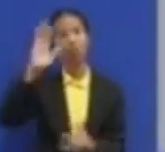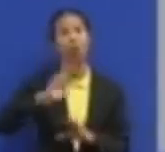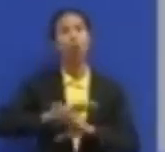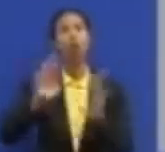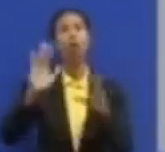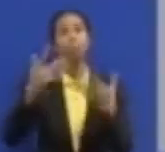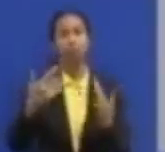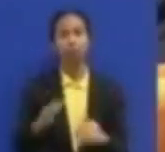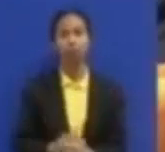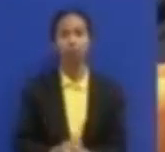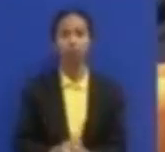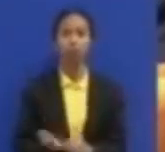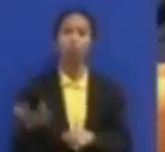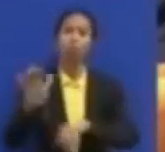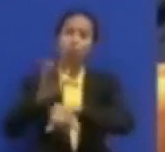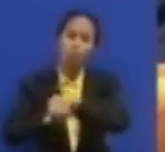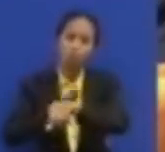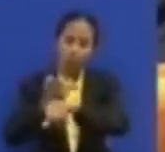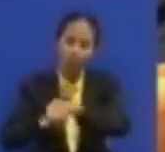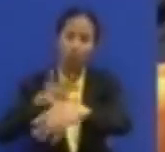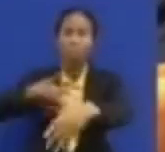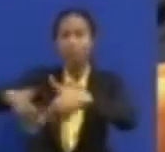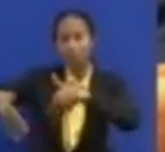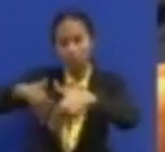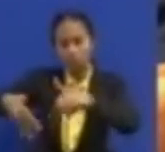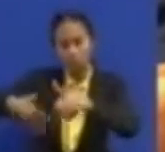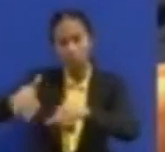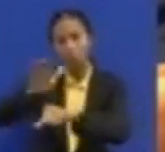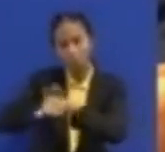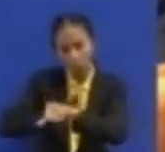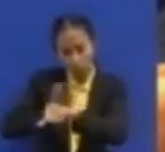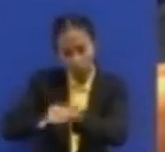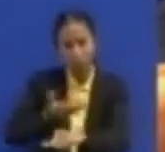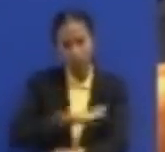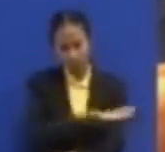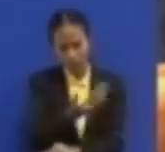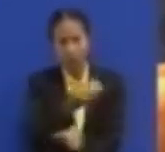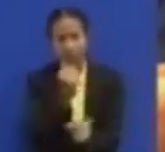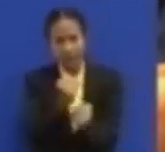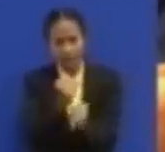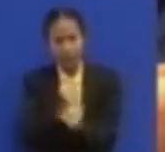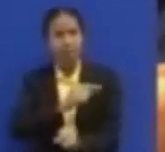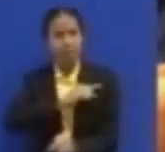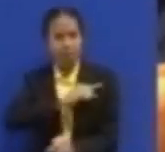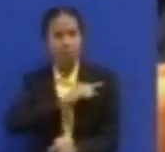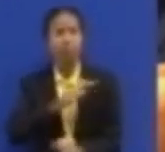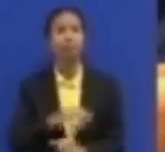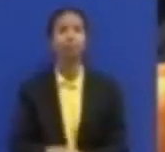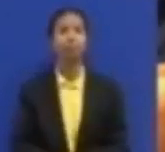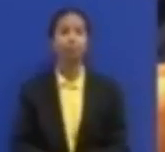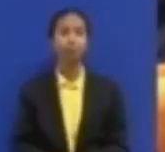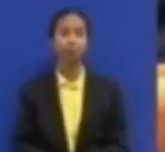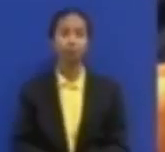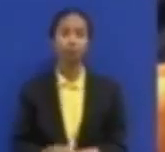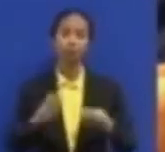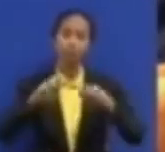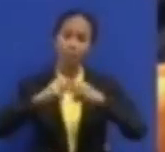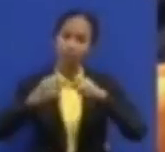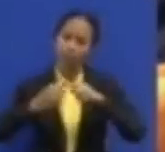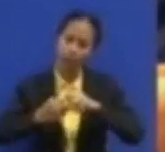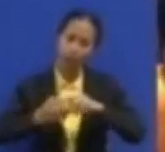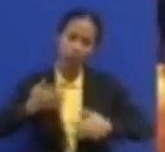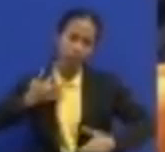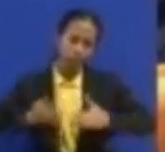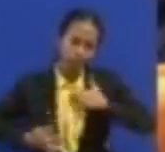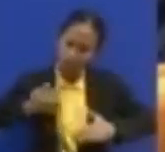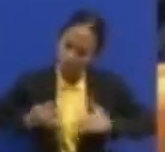สงสารพี่น้องประชาชนหน่อยนะครับเราจะได้ทำหน้าที่กันครับพี่น้องครับ ขอได้ครับท่านประธานครับ ปัญหาความเดือดร้อนไม่ได้รอค